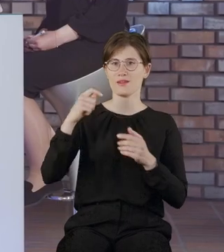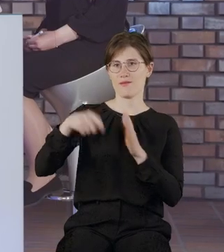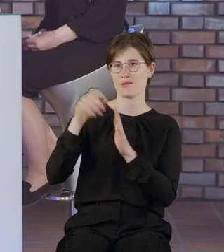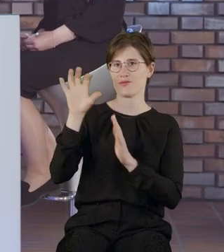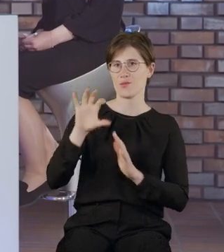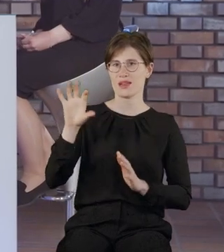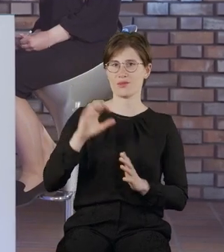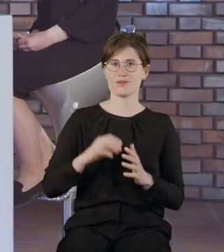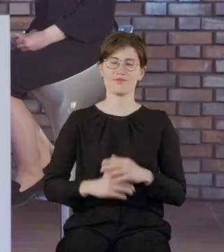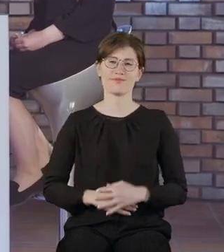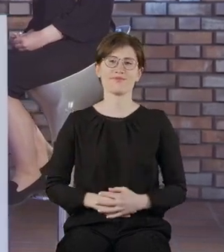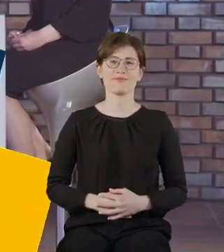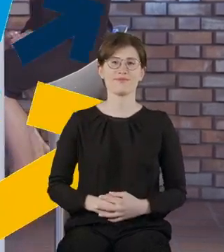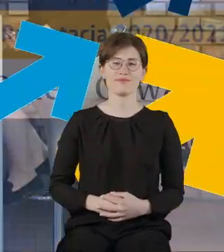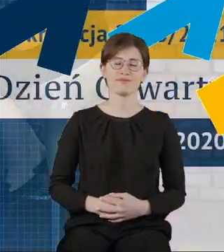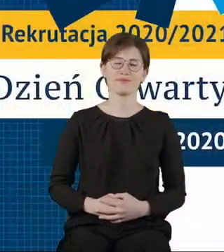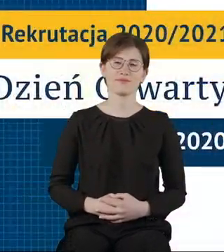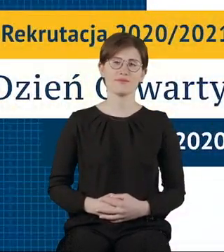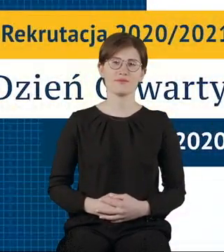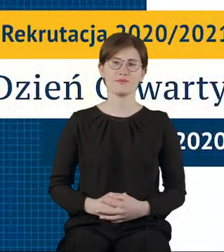WNS.